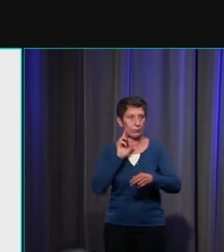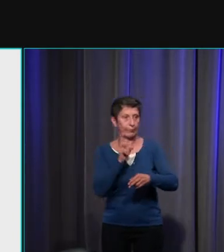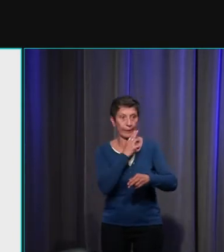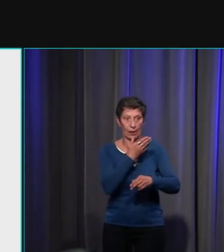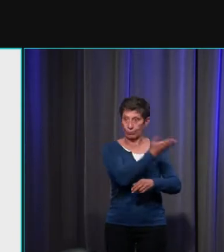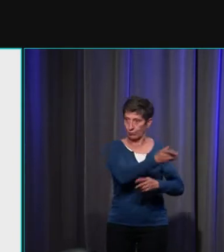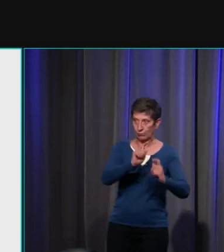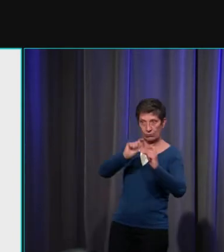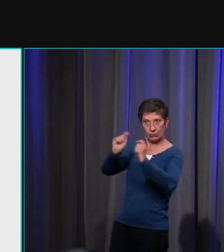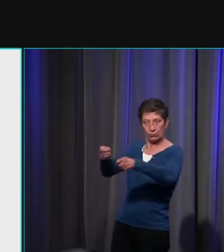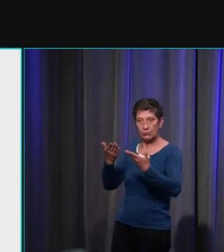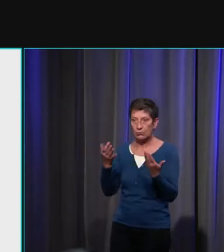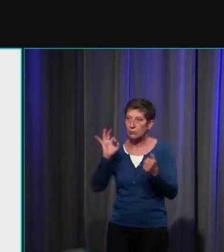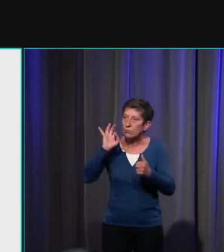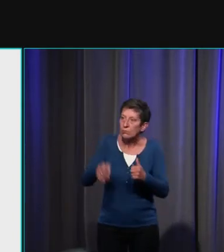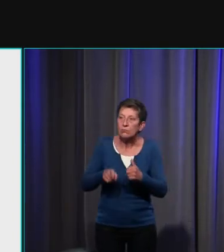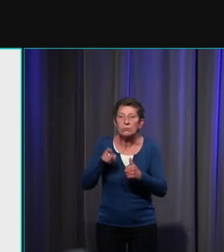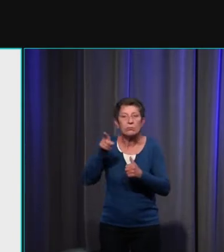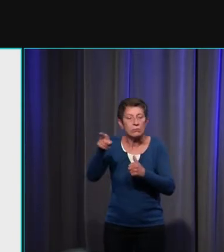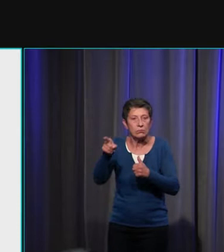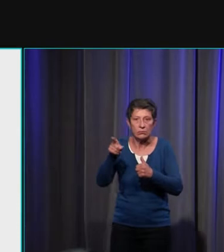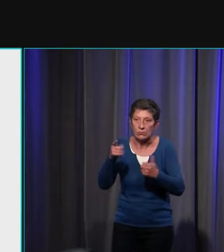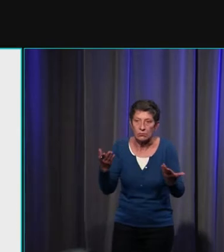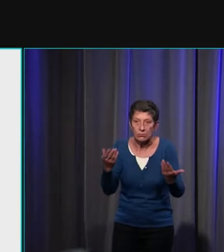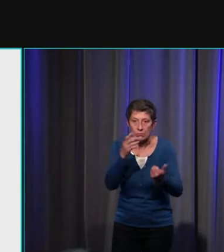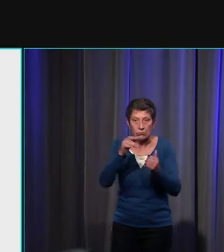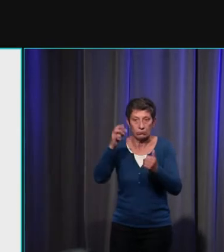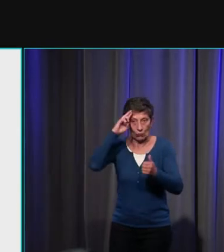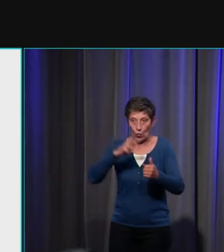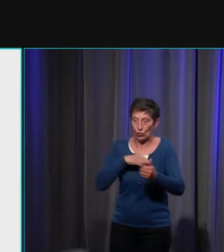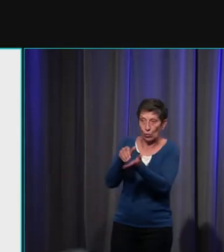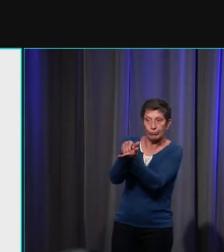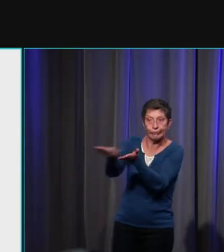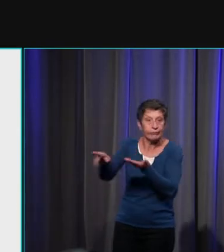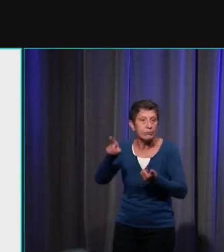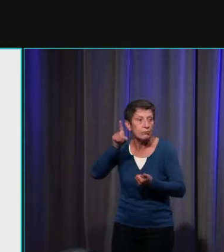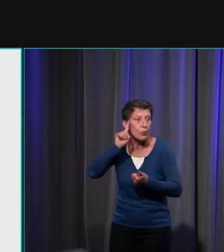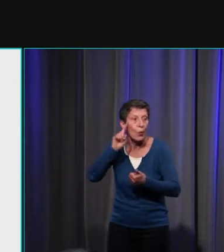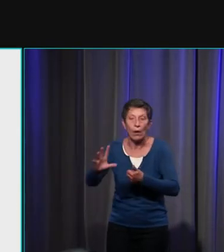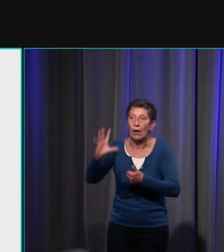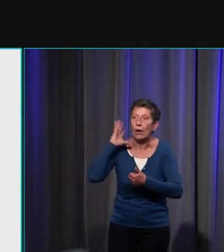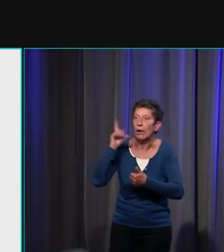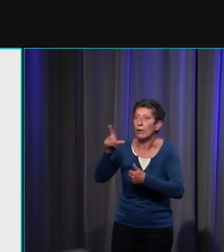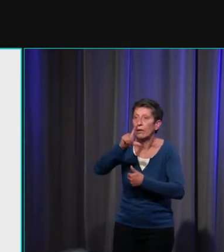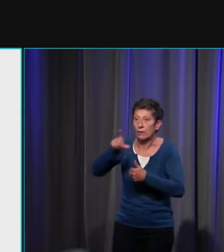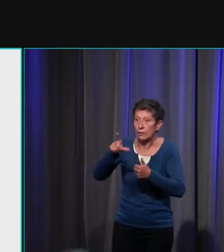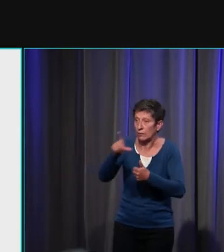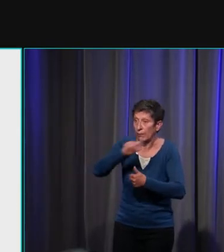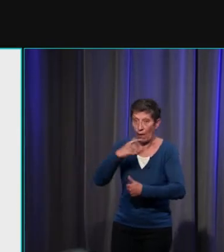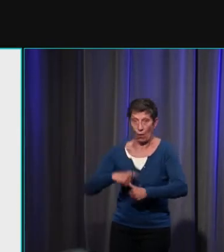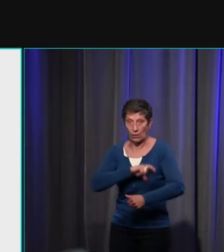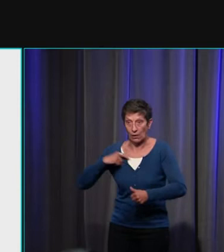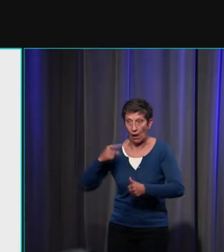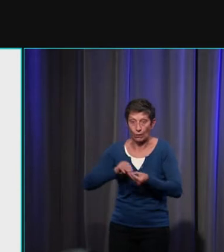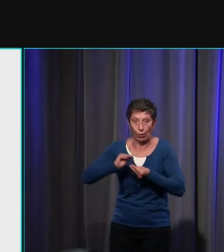par sous le coup d'une excommunication parce qu'il a trop traîné dans la croisade à partir en croisade mais en même temps il